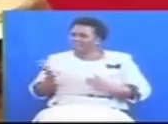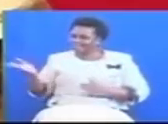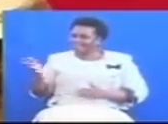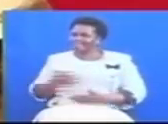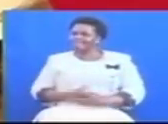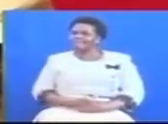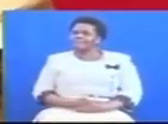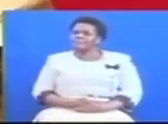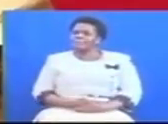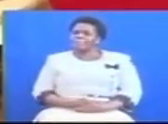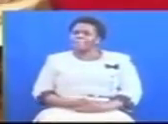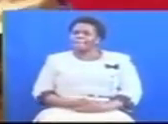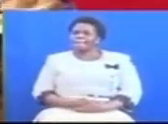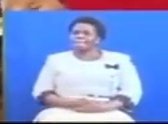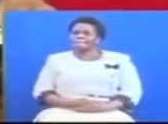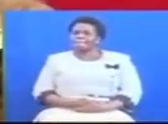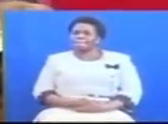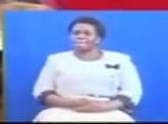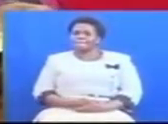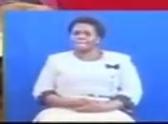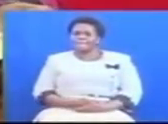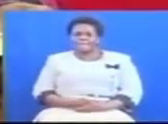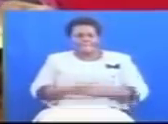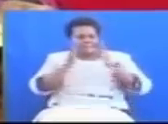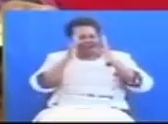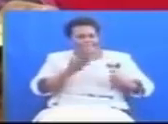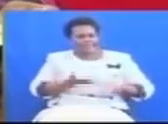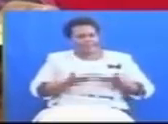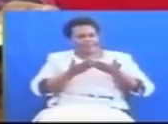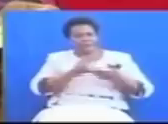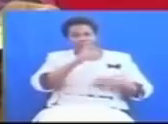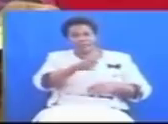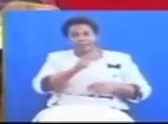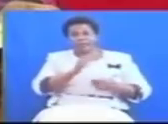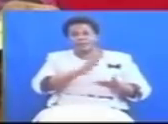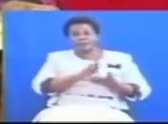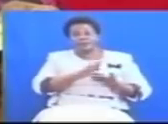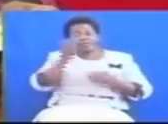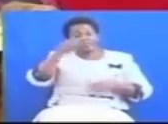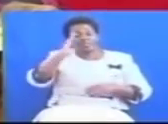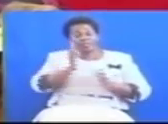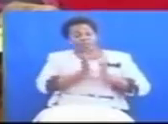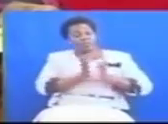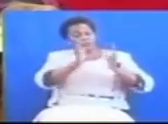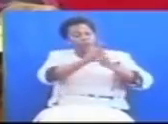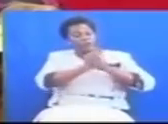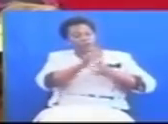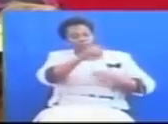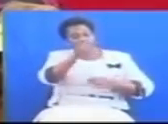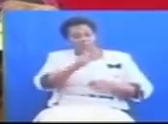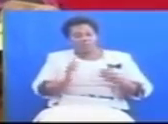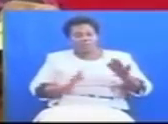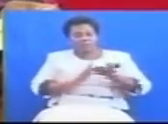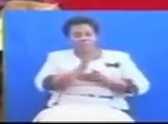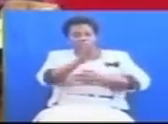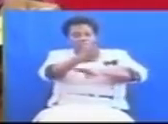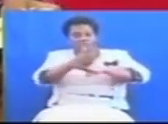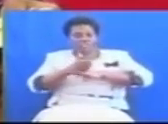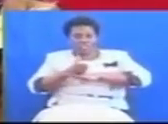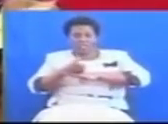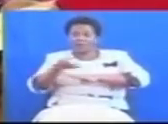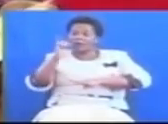Babati mjini, kama ifuatavyo. Mheshimiwa naibu spika, serikali ya Jamhuri ya Muungano wa Tanzania kupitia shirika la umeme Tanzania